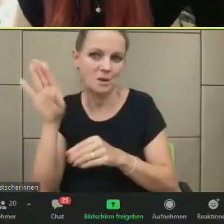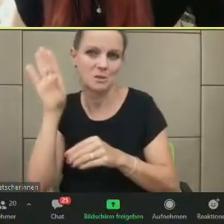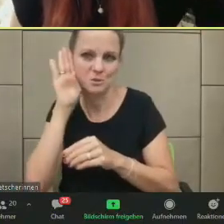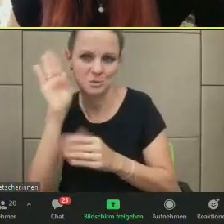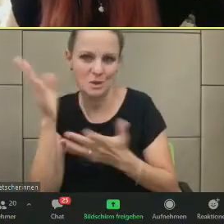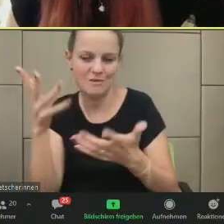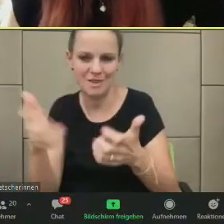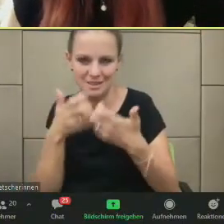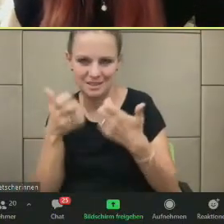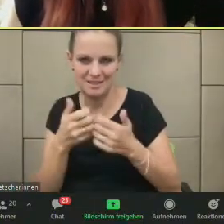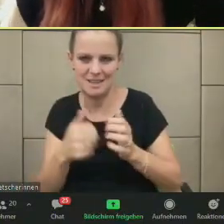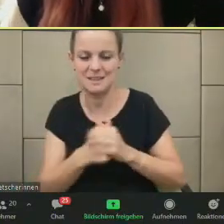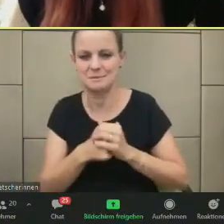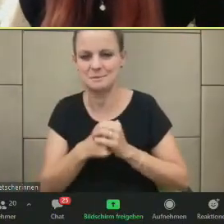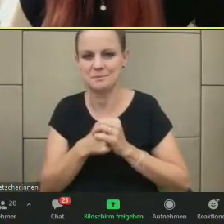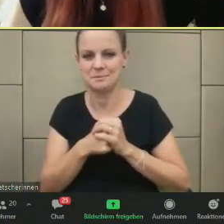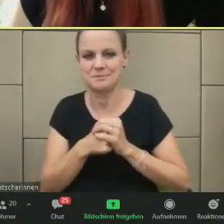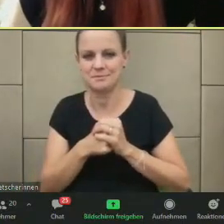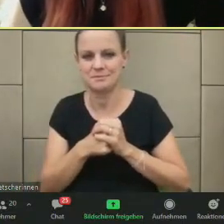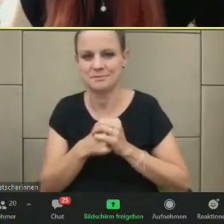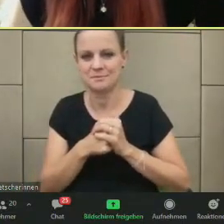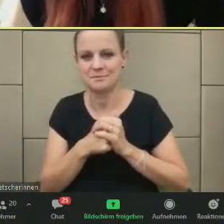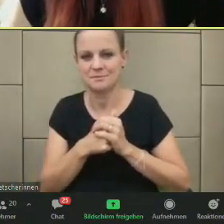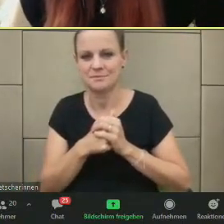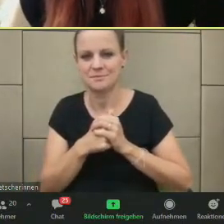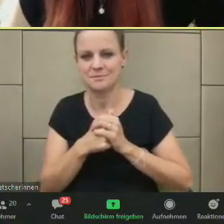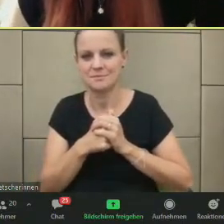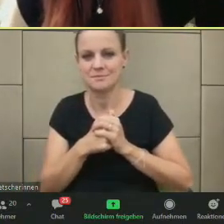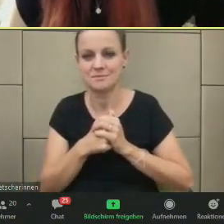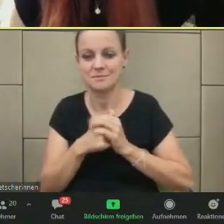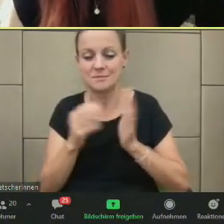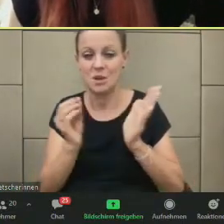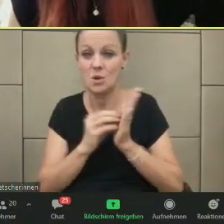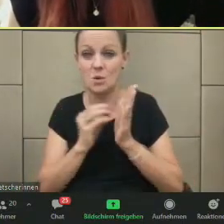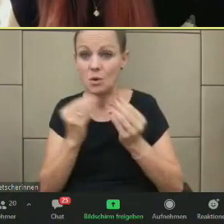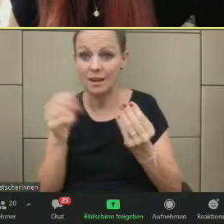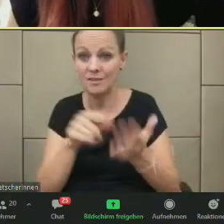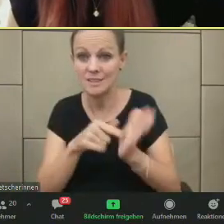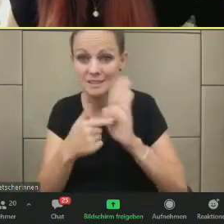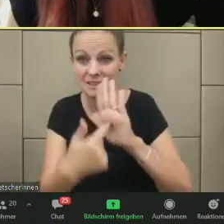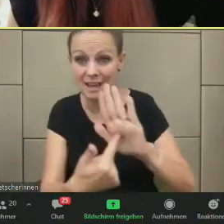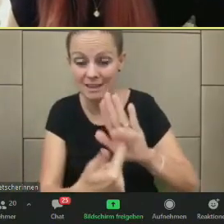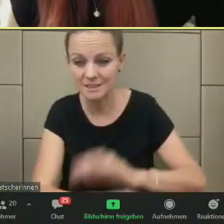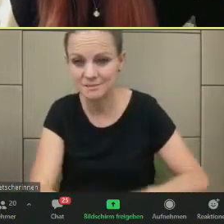hat. Und genau, sollen wir noch irgendwen herzeigen?